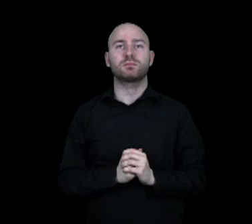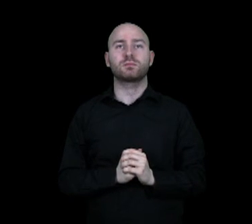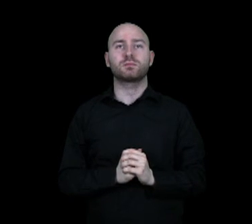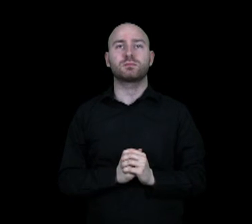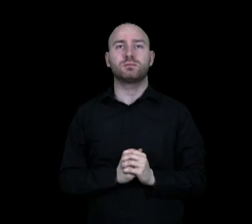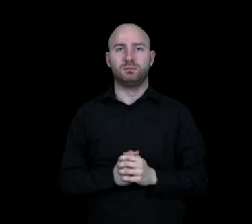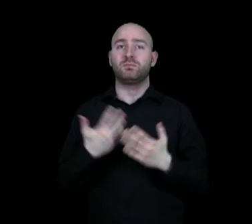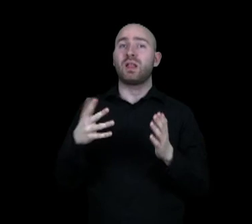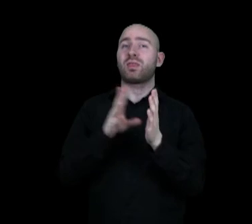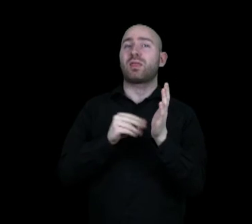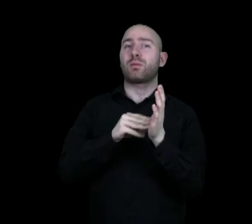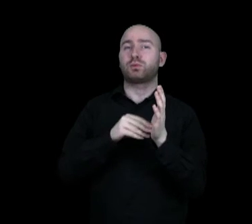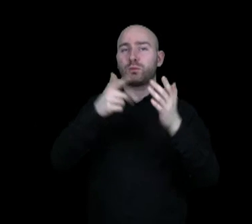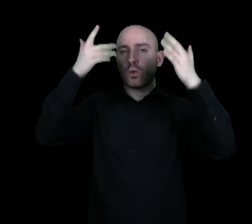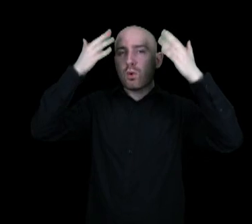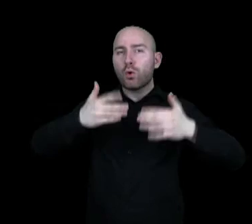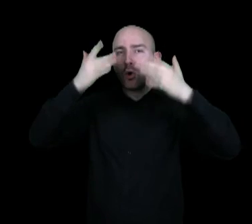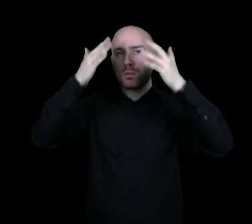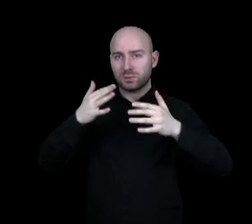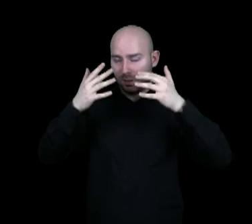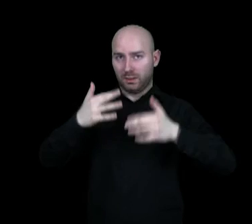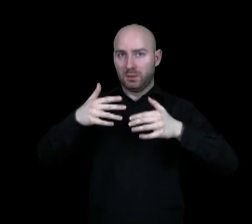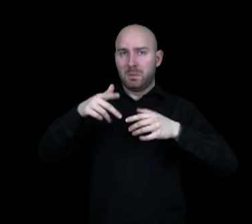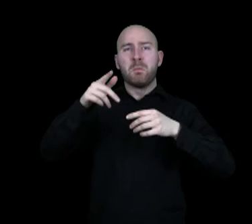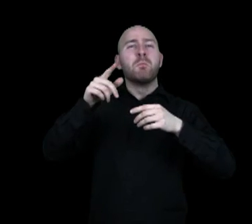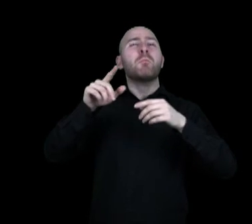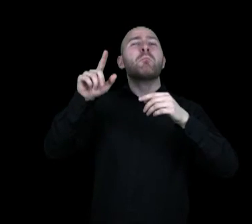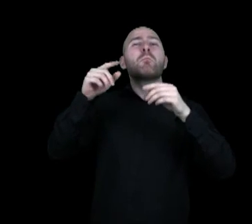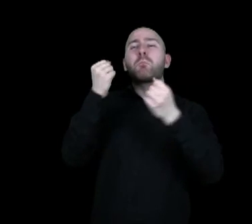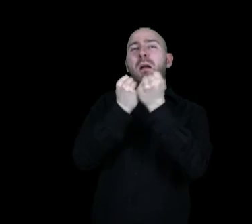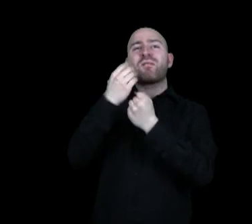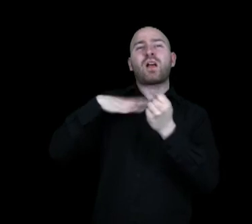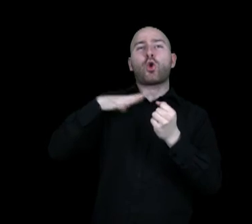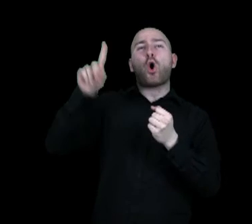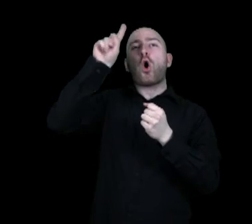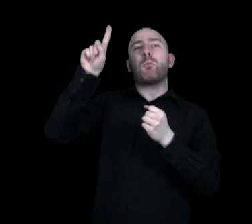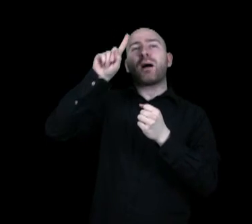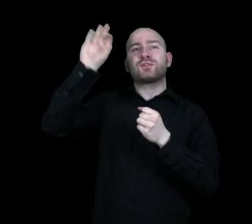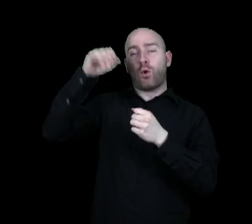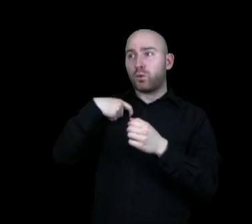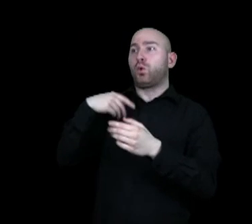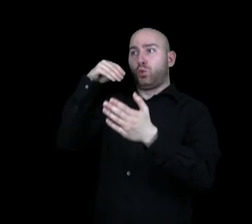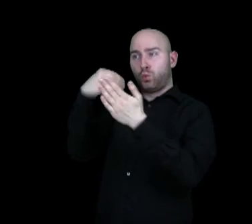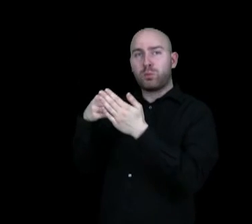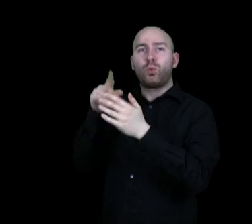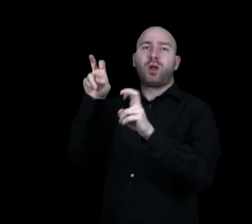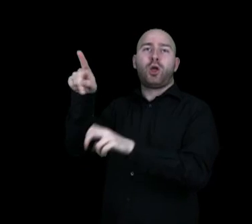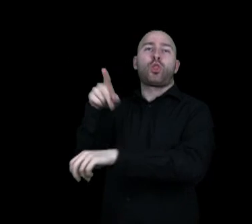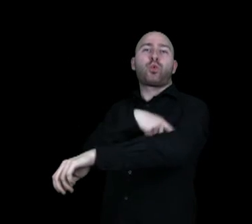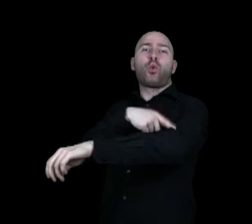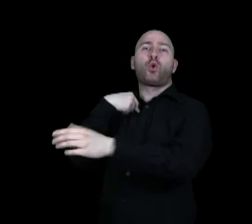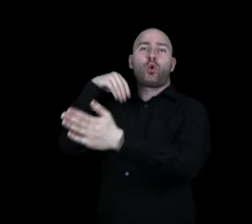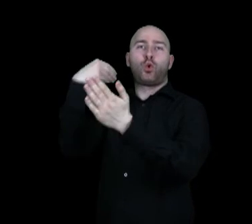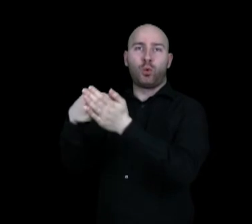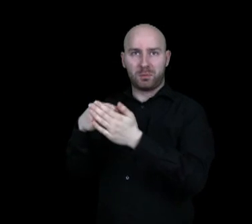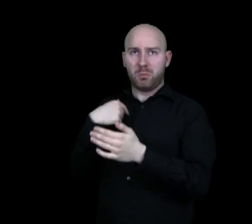kupuję dług. Kupno obligacji oznacza, że pożyczam komuś pieniądze. Kupując obligację bezpośrednio od rządu, pożyczam te